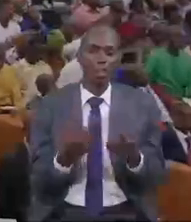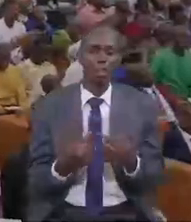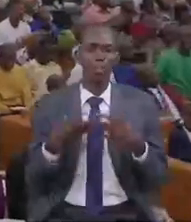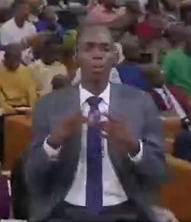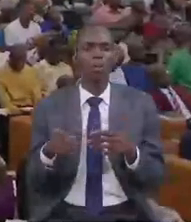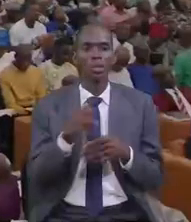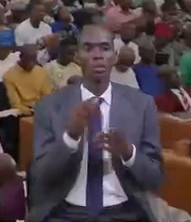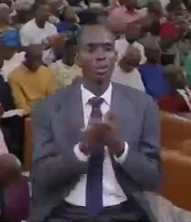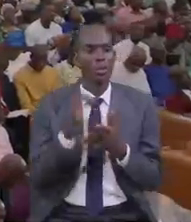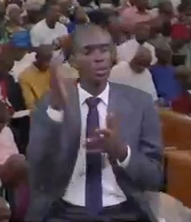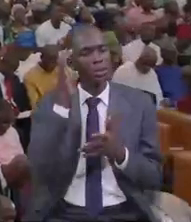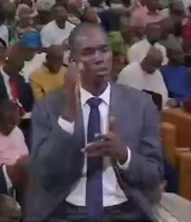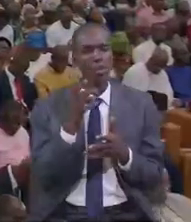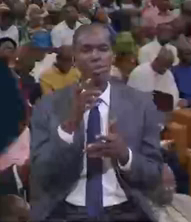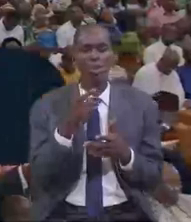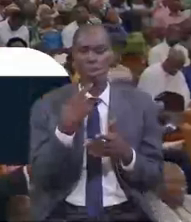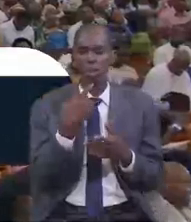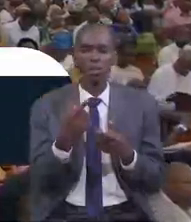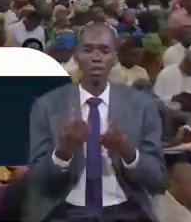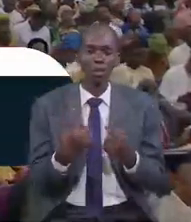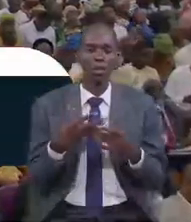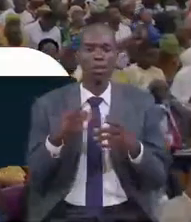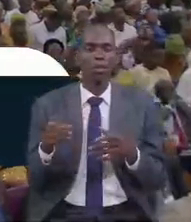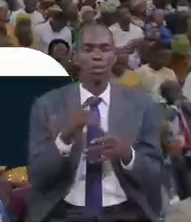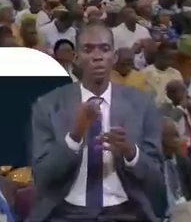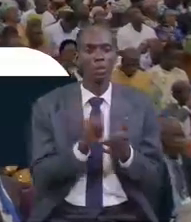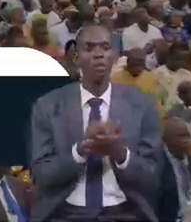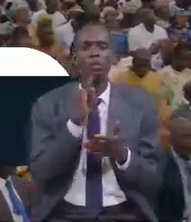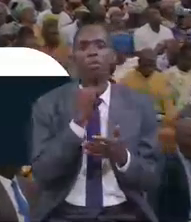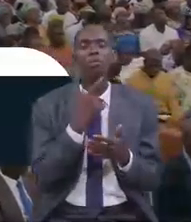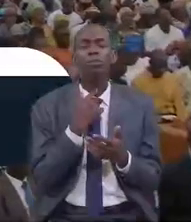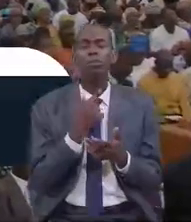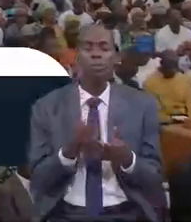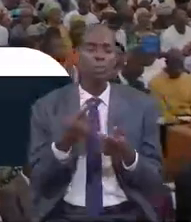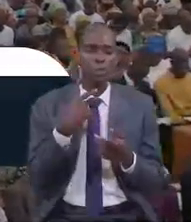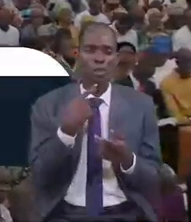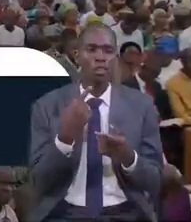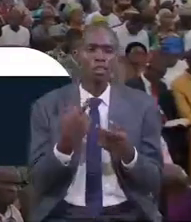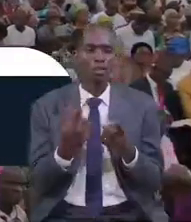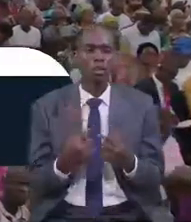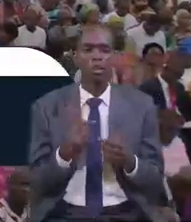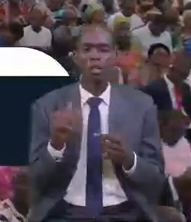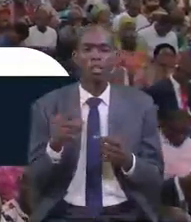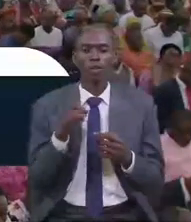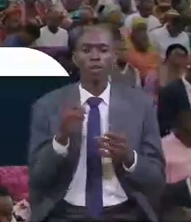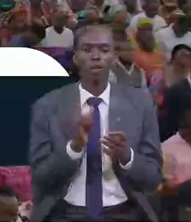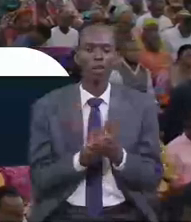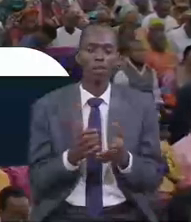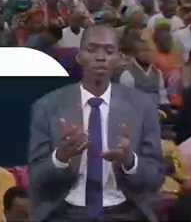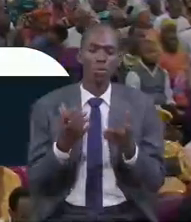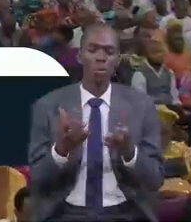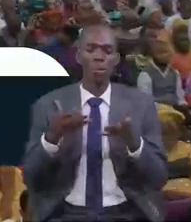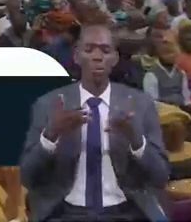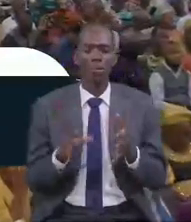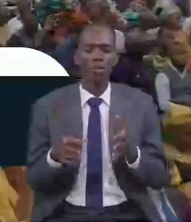qui a soif vienne. Que celui qui veut prenne de l'eau de la